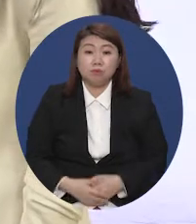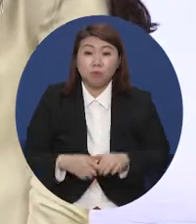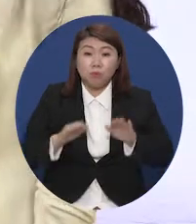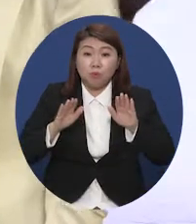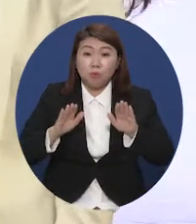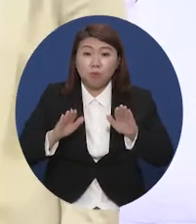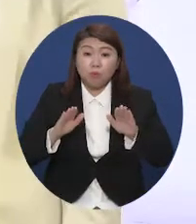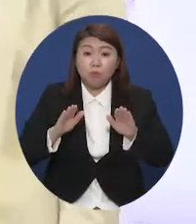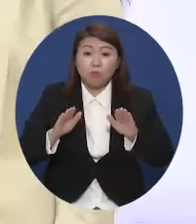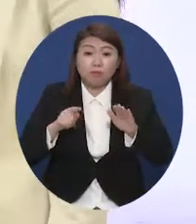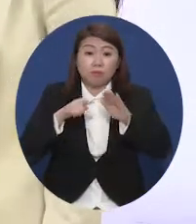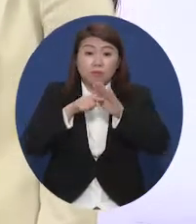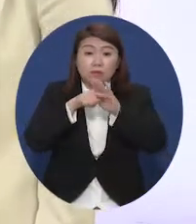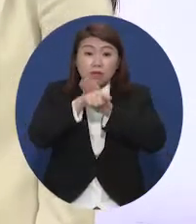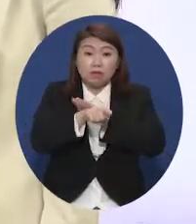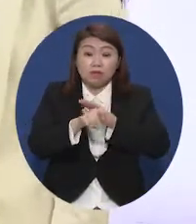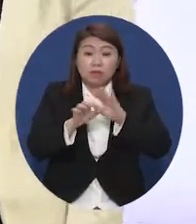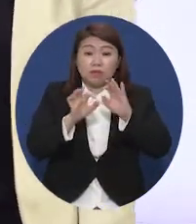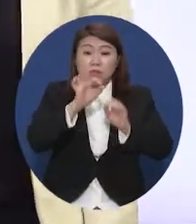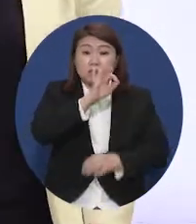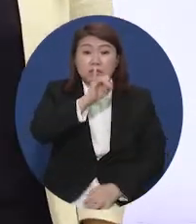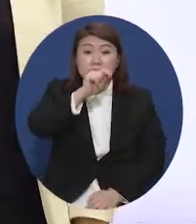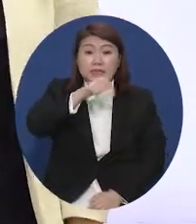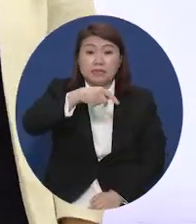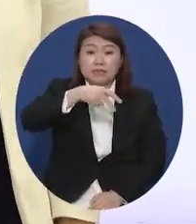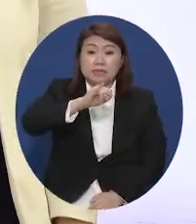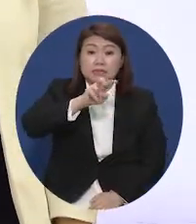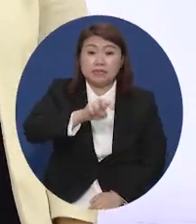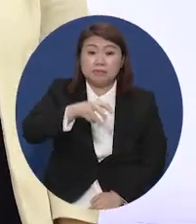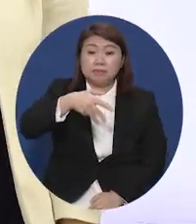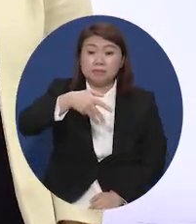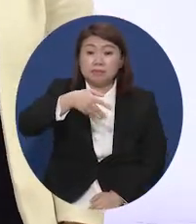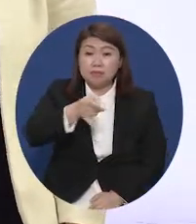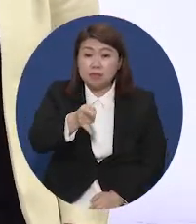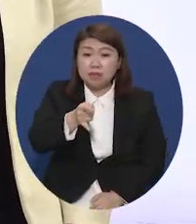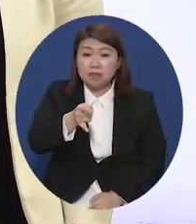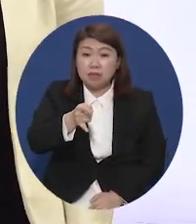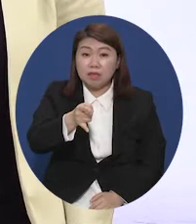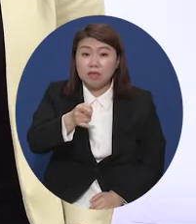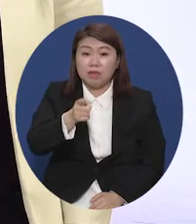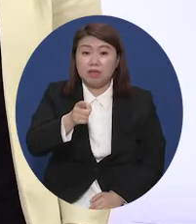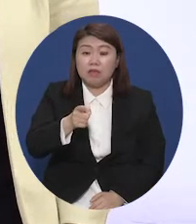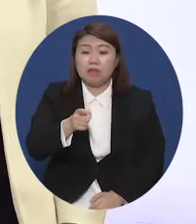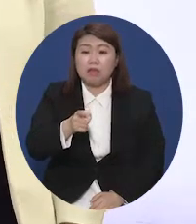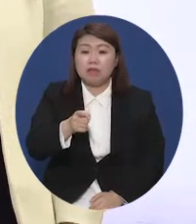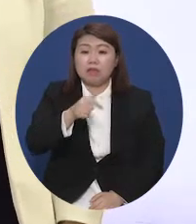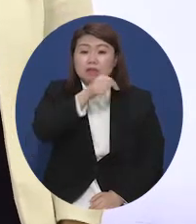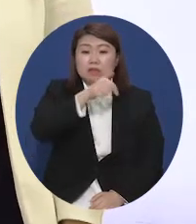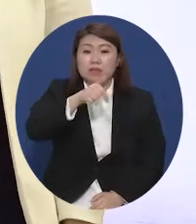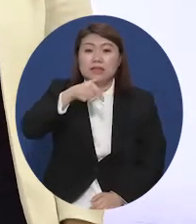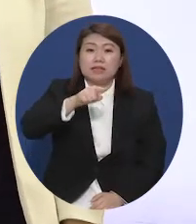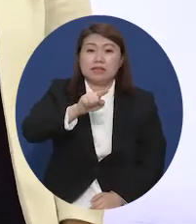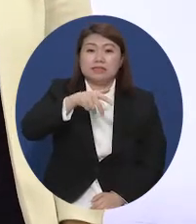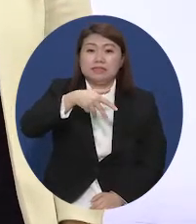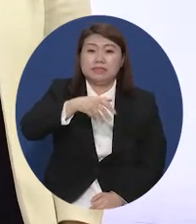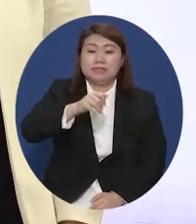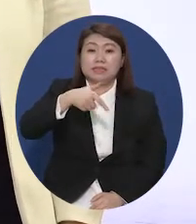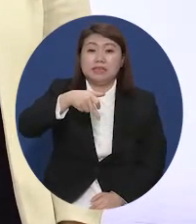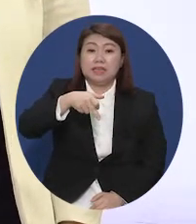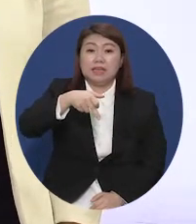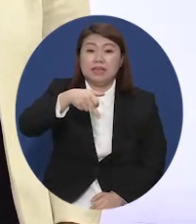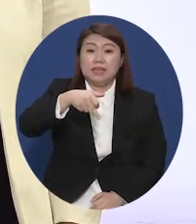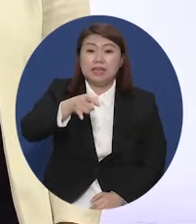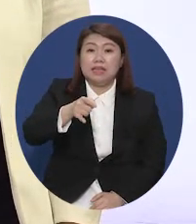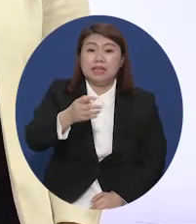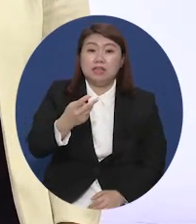오늘날의 익심체의 모습인데요 익심체는요 깍지킬 부족의 성지로 여겨집니다 깍지킬 부족은